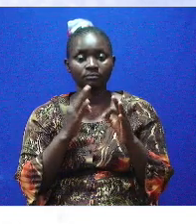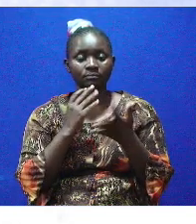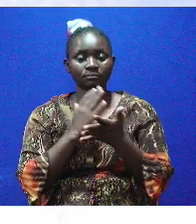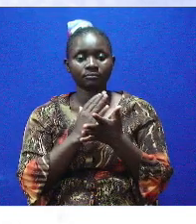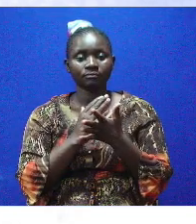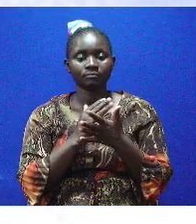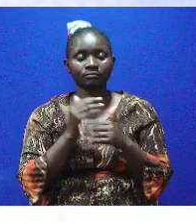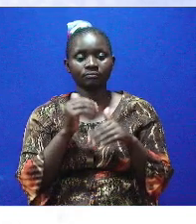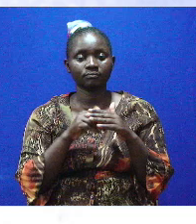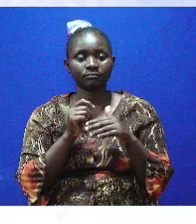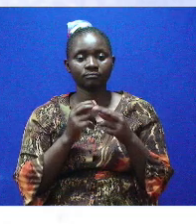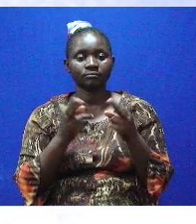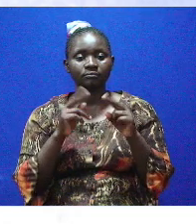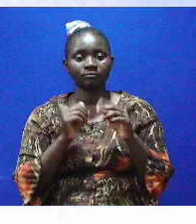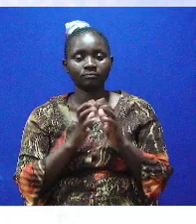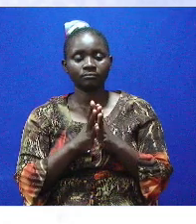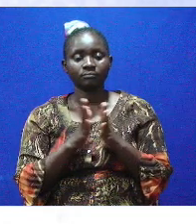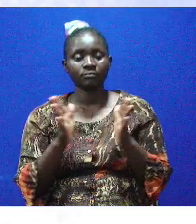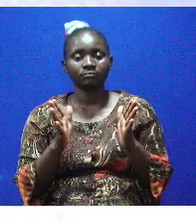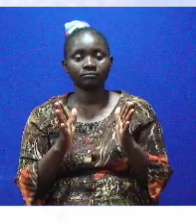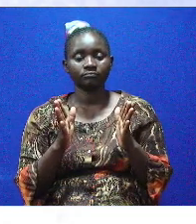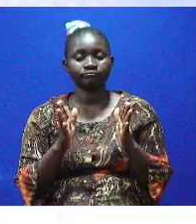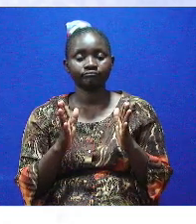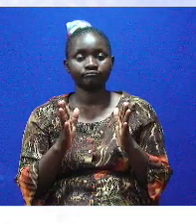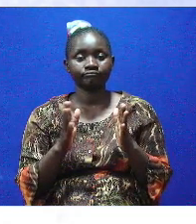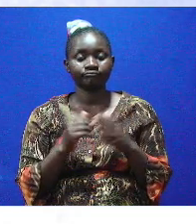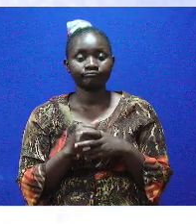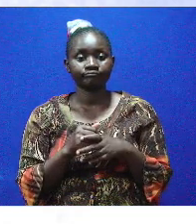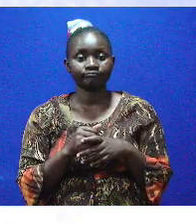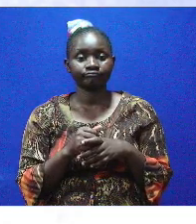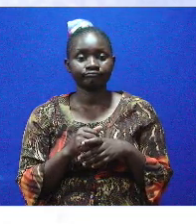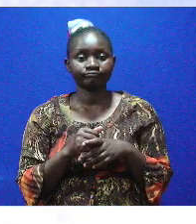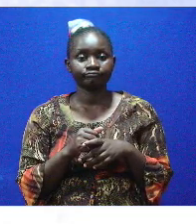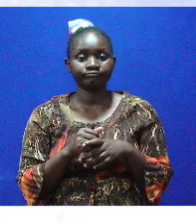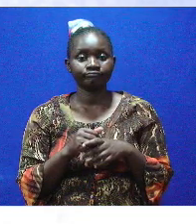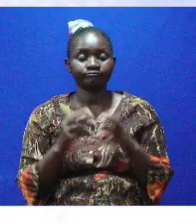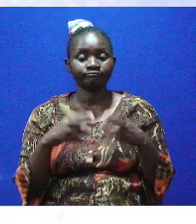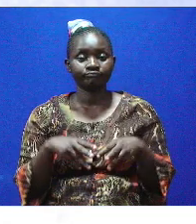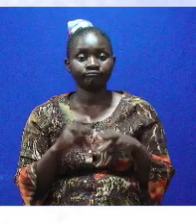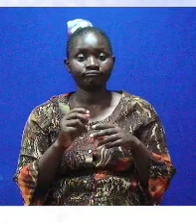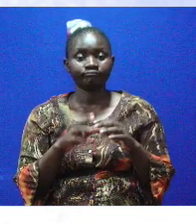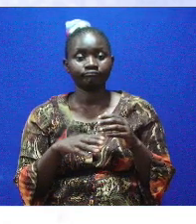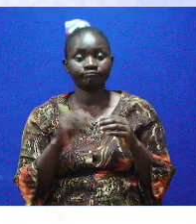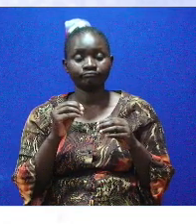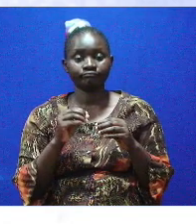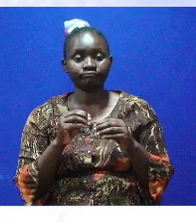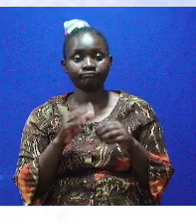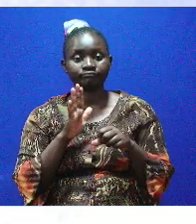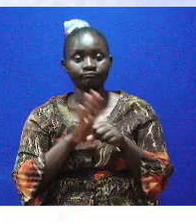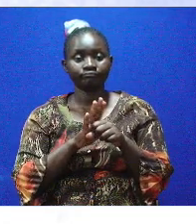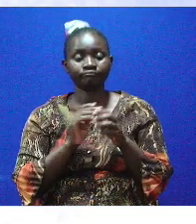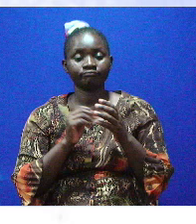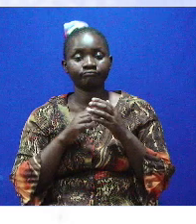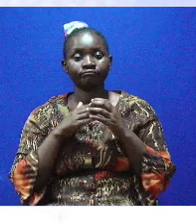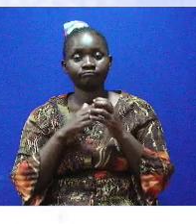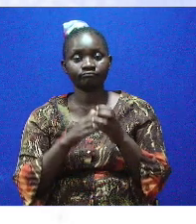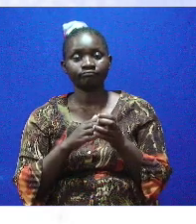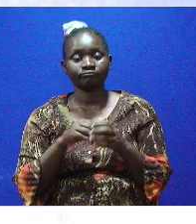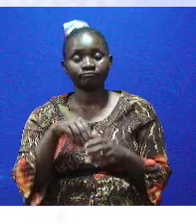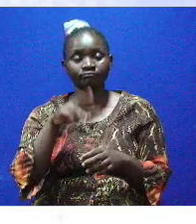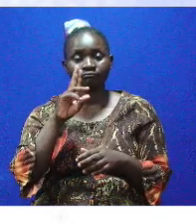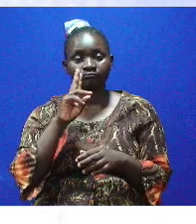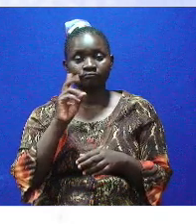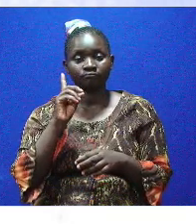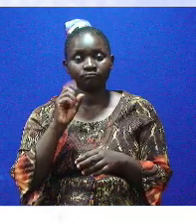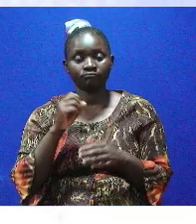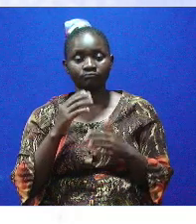yubo mochi okole kana ase nchira yubu wasi yore nubu wasi yoku ase nchira yoku nyara kuchora abara ya vange ase nsemeli ya kia makirikia yudie ase uke aliga